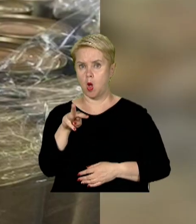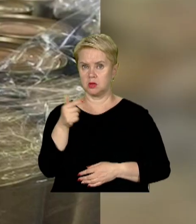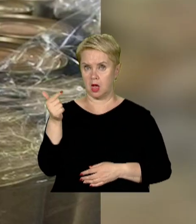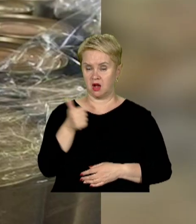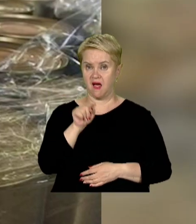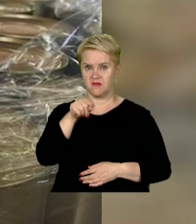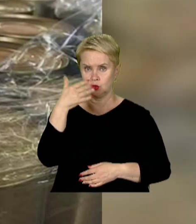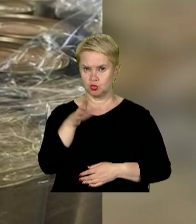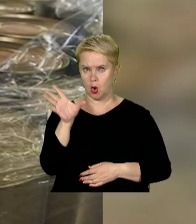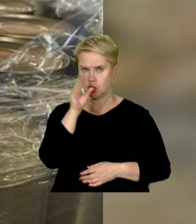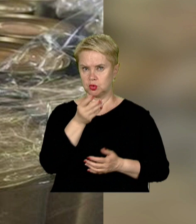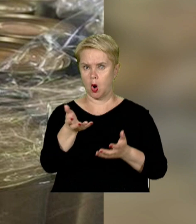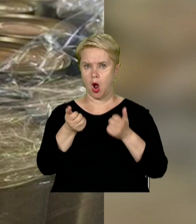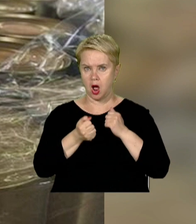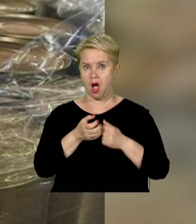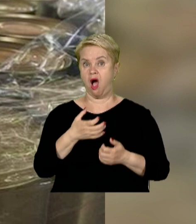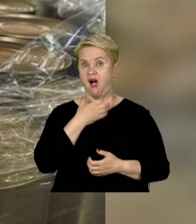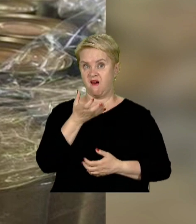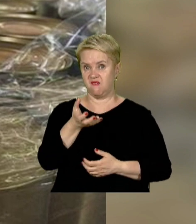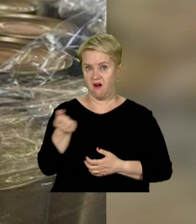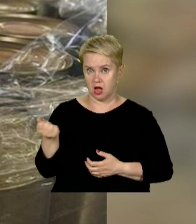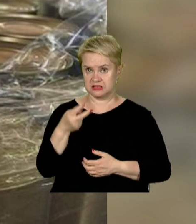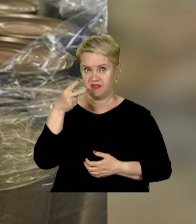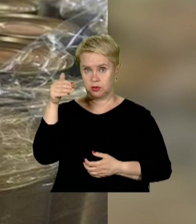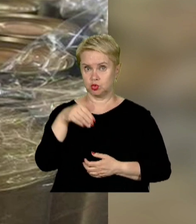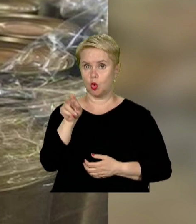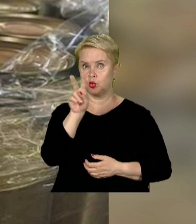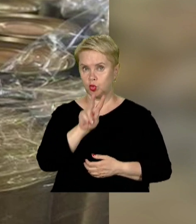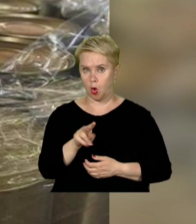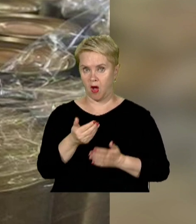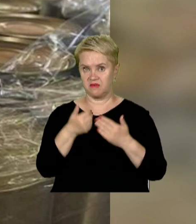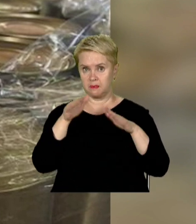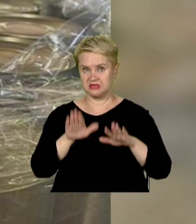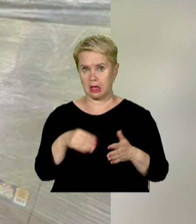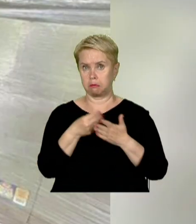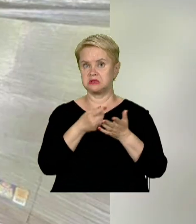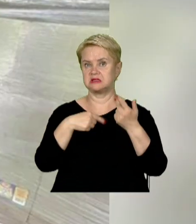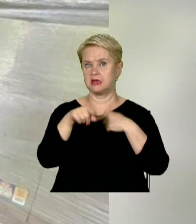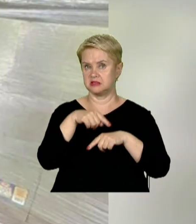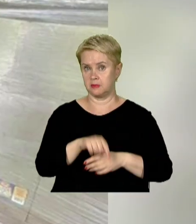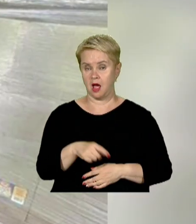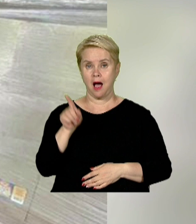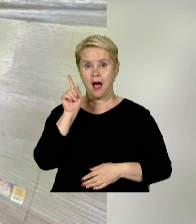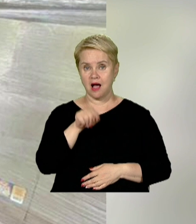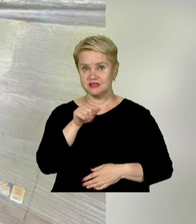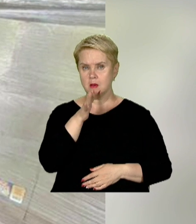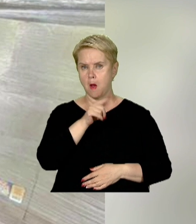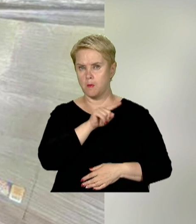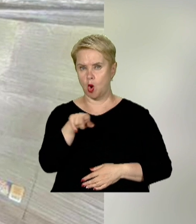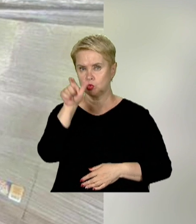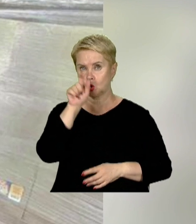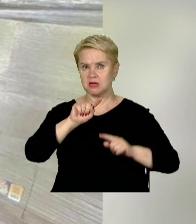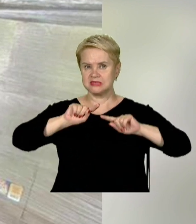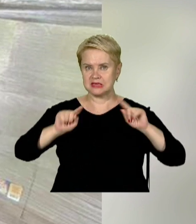гривень. Він вже встиг отримати аванс у сумі більше $2000 від місцевого бізнесмена. Однак саме в цей момент